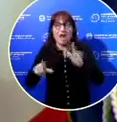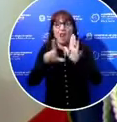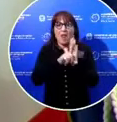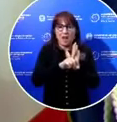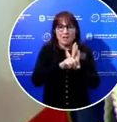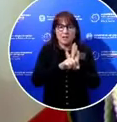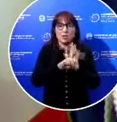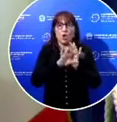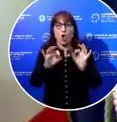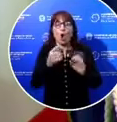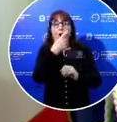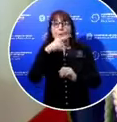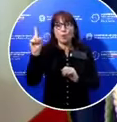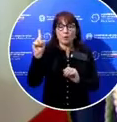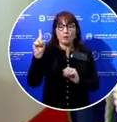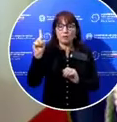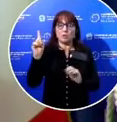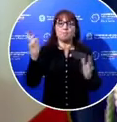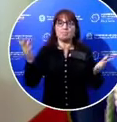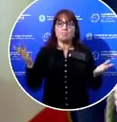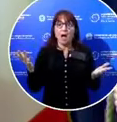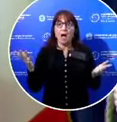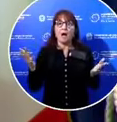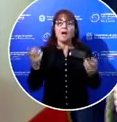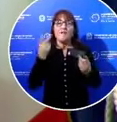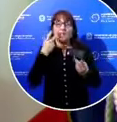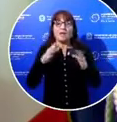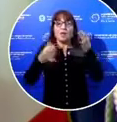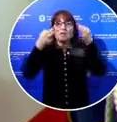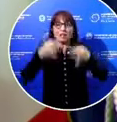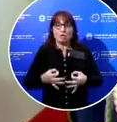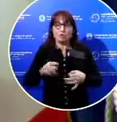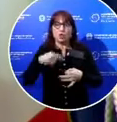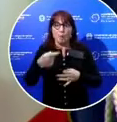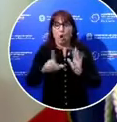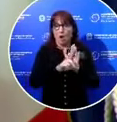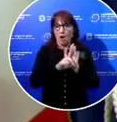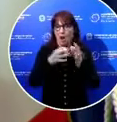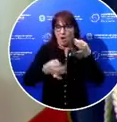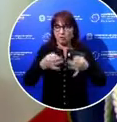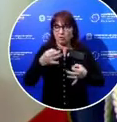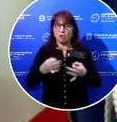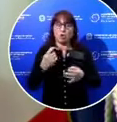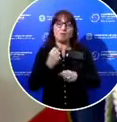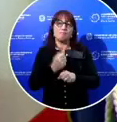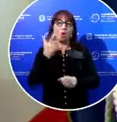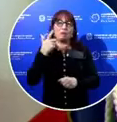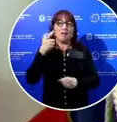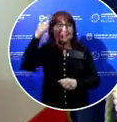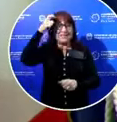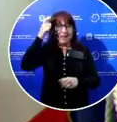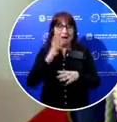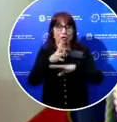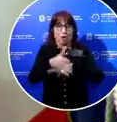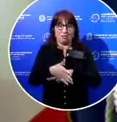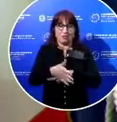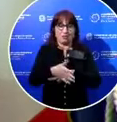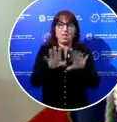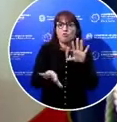e proibizionismo. Ma al di là di quanto sarà deciso dal legislatore, occorre che lo Stato intervenga secondo